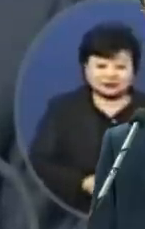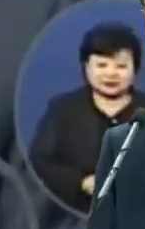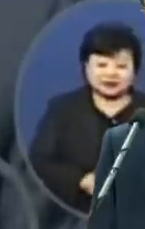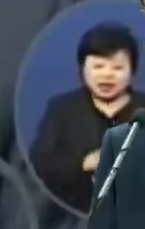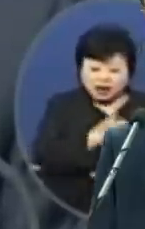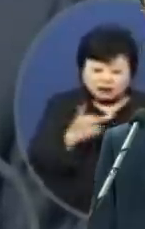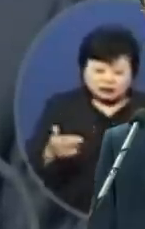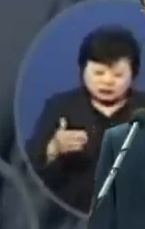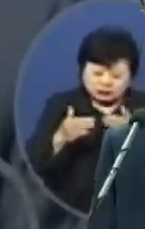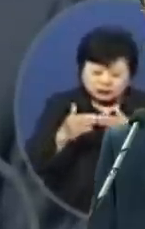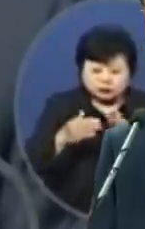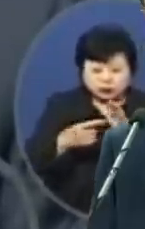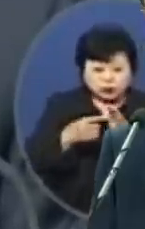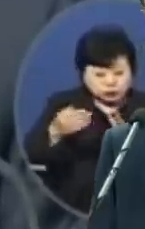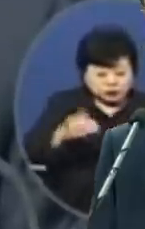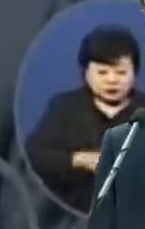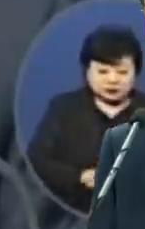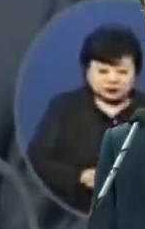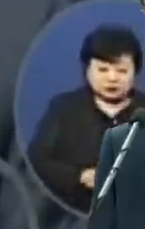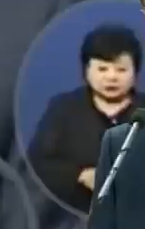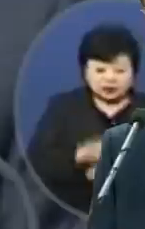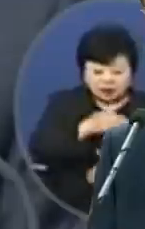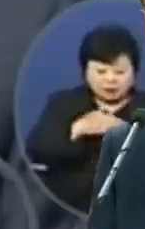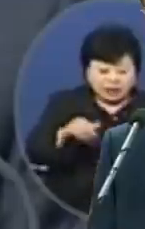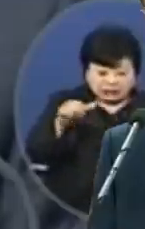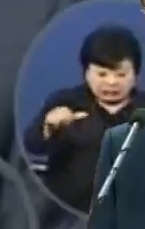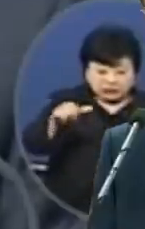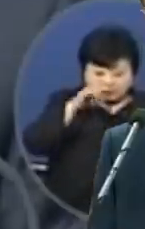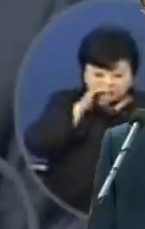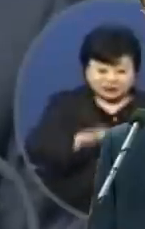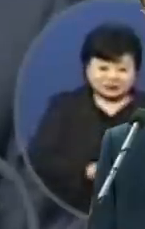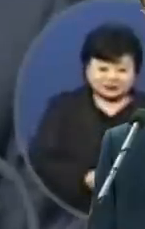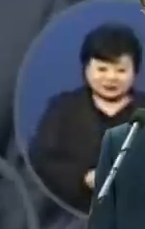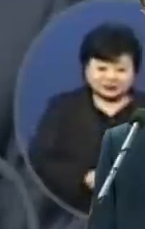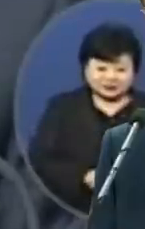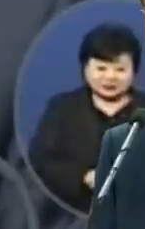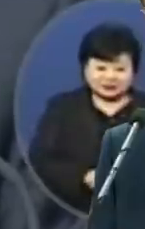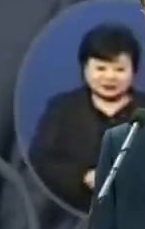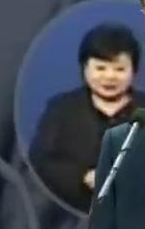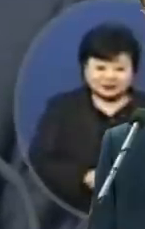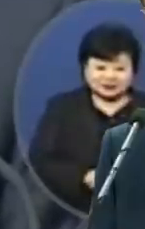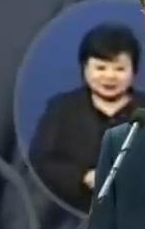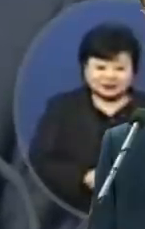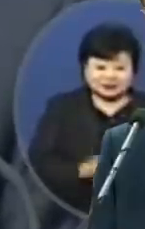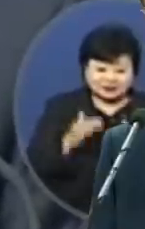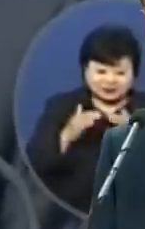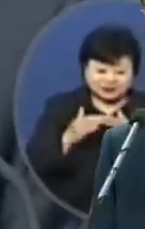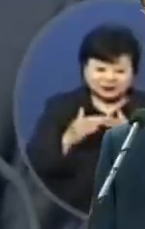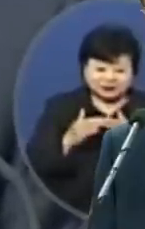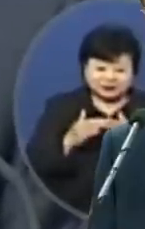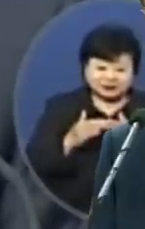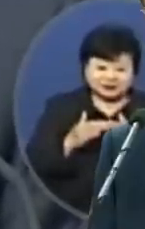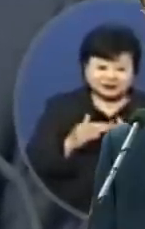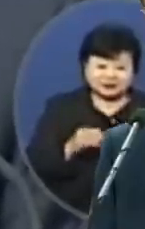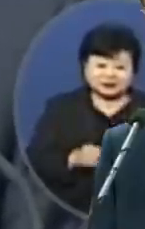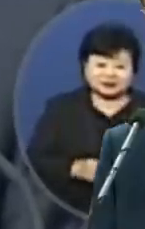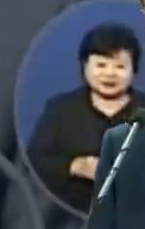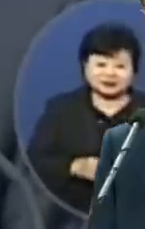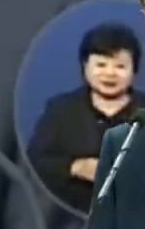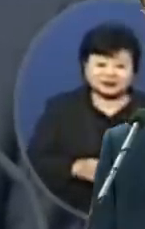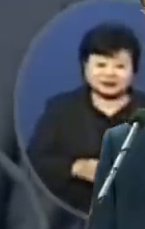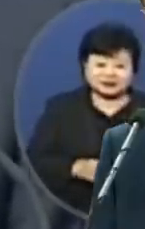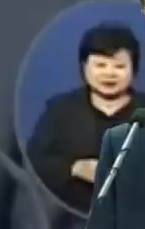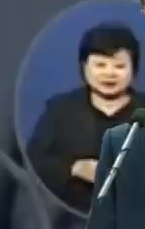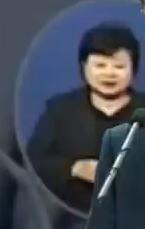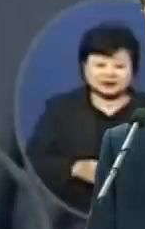큼직한 집안채를 보여줘요. 방이 다섯 개나 있어요. 그 집을 보고 여기면 신학교 시작할